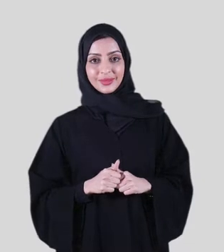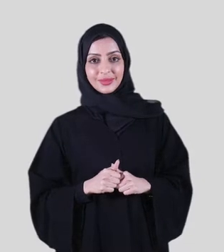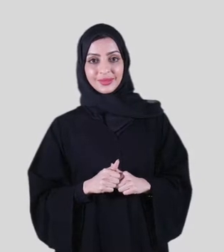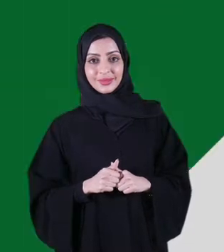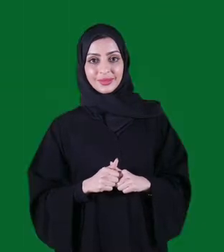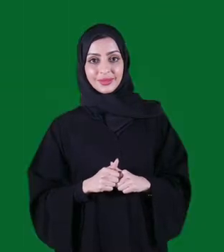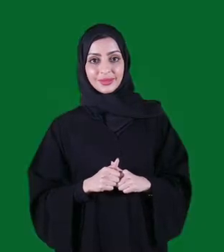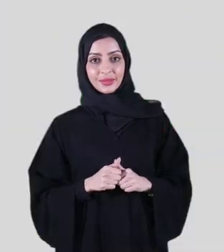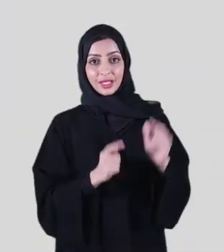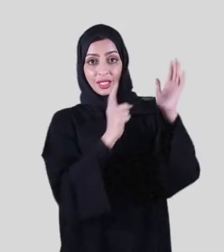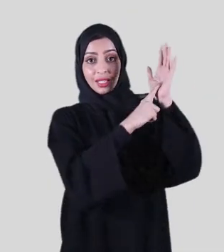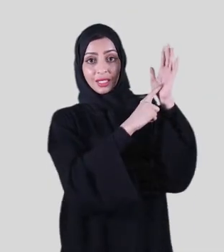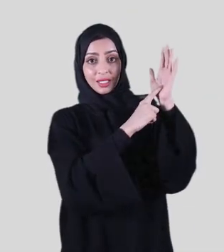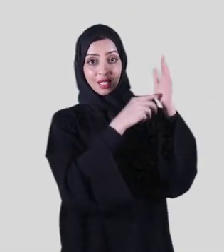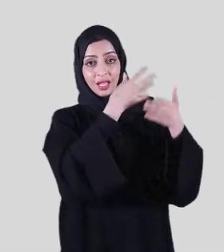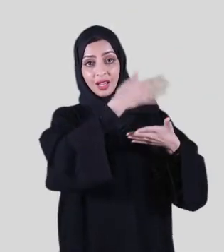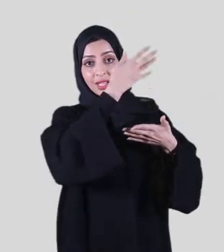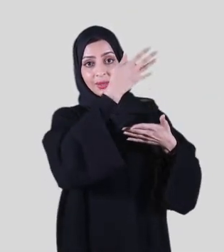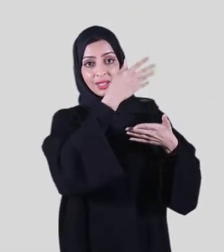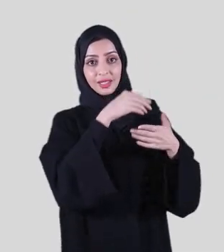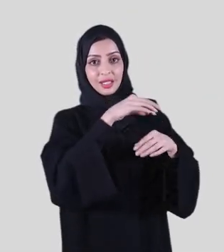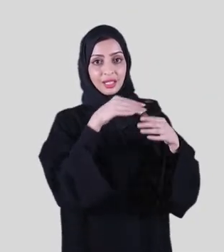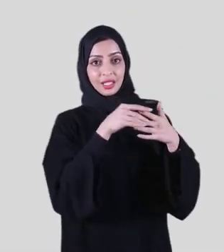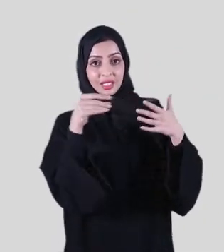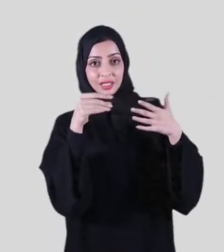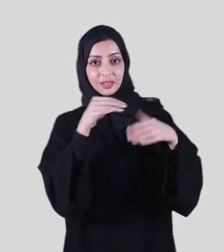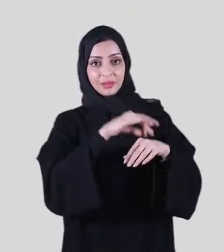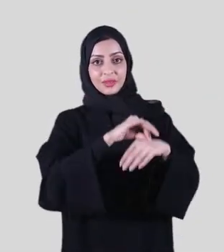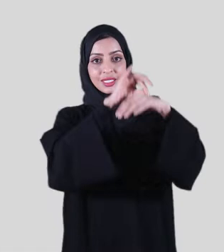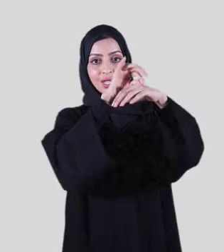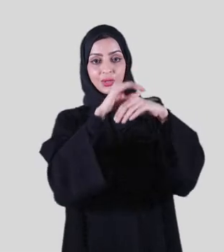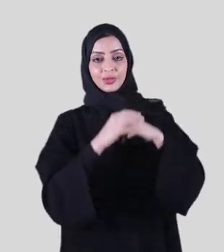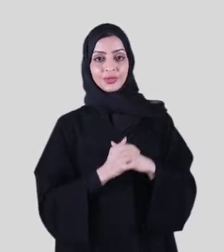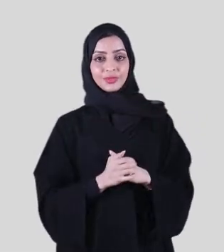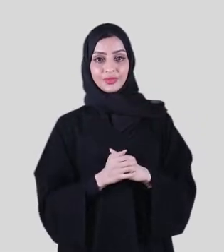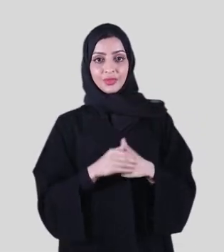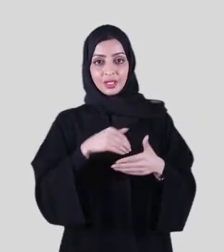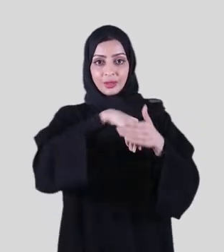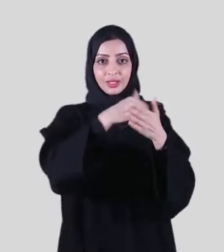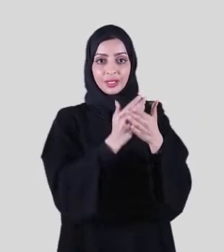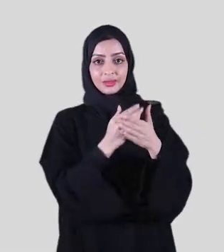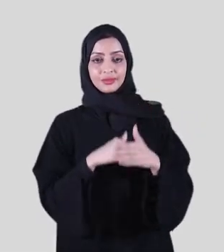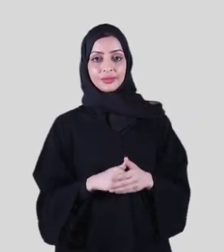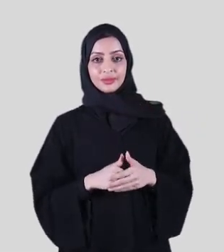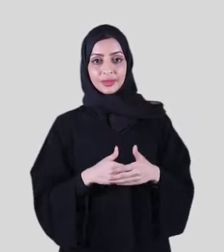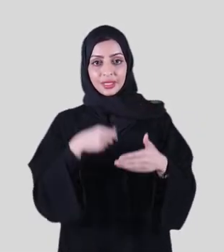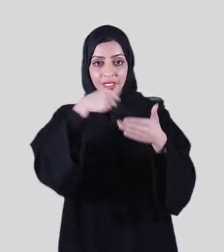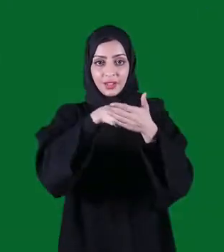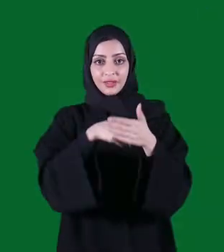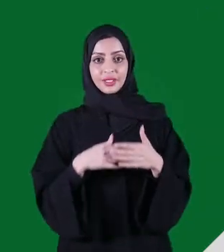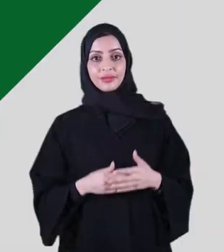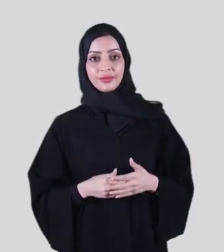www.diwa.gov.ae. اضغط على القائمة، اختر المستهلكون، ثم قائمة الفوترة، ثم الدفع